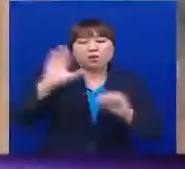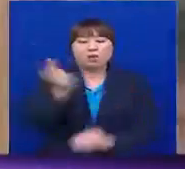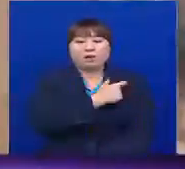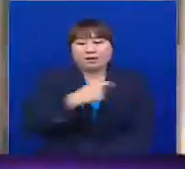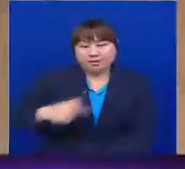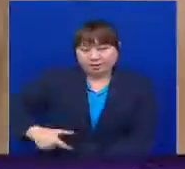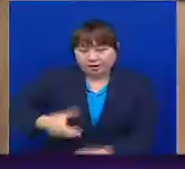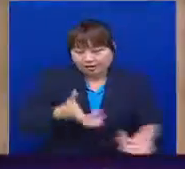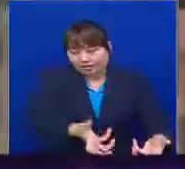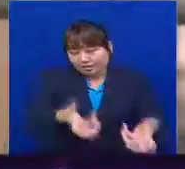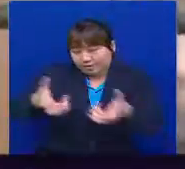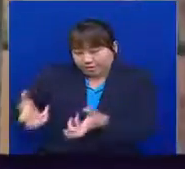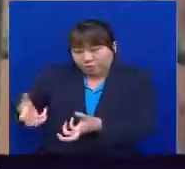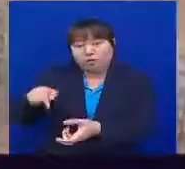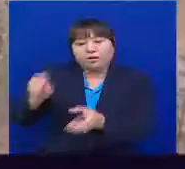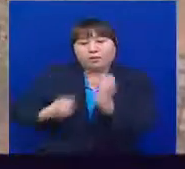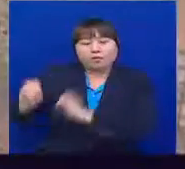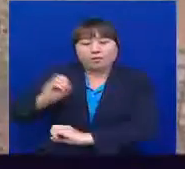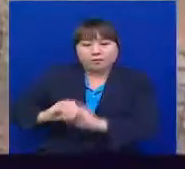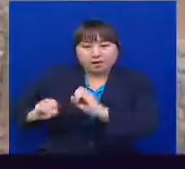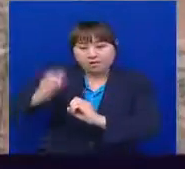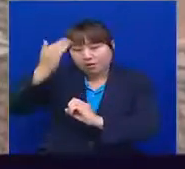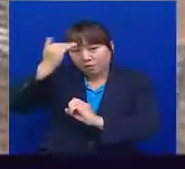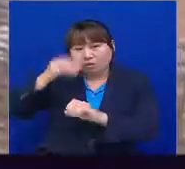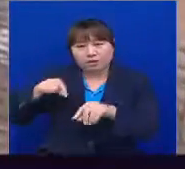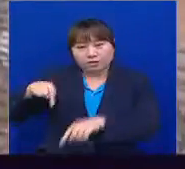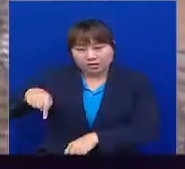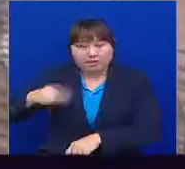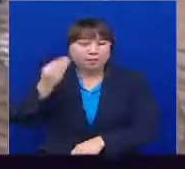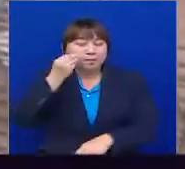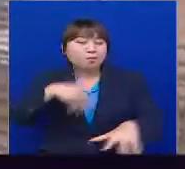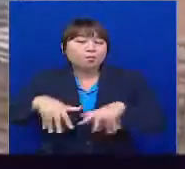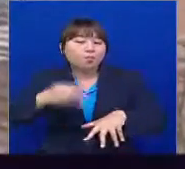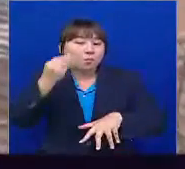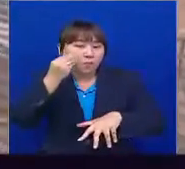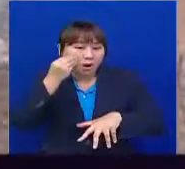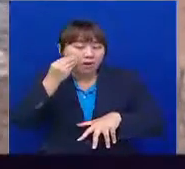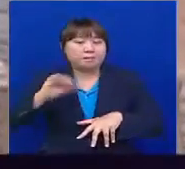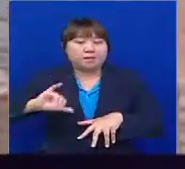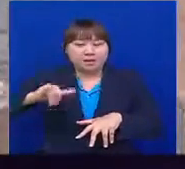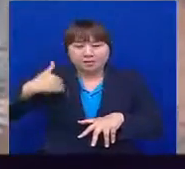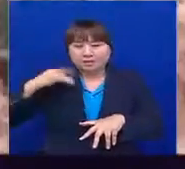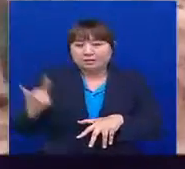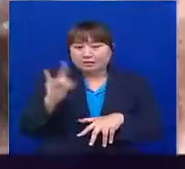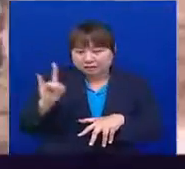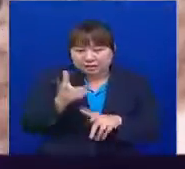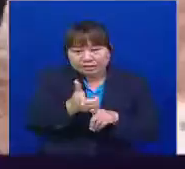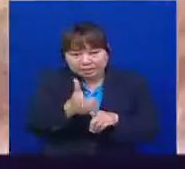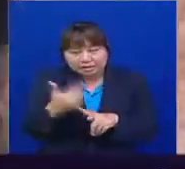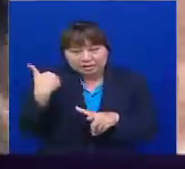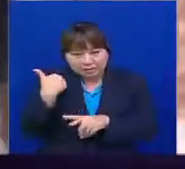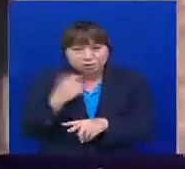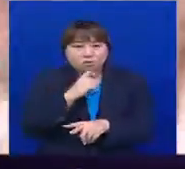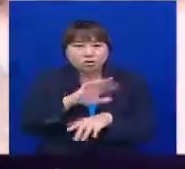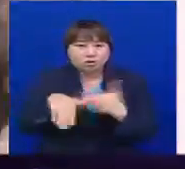นำออกมาไว้ในพื้นที่ที่ปลอดภัยเนื่องจากบริเวณนี้เป็นหมู่บ้านมาก่อนอาจจะยังมีสัตว์เลี้ยงหลงเหลืออยู่ทั้งหม